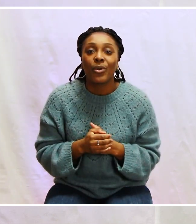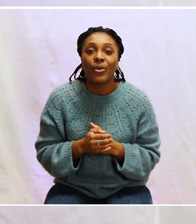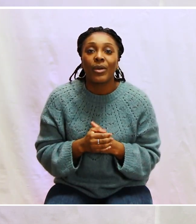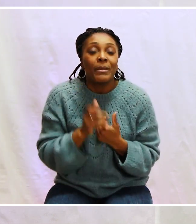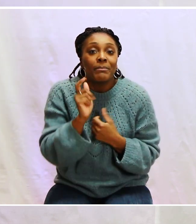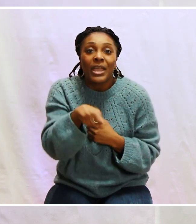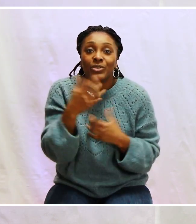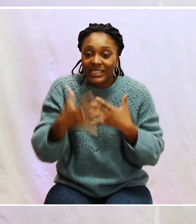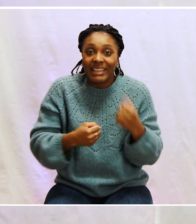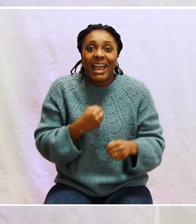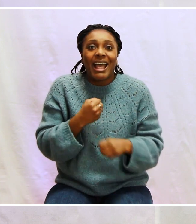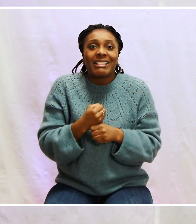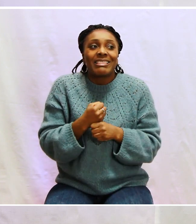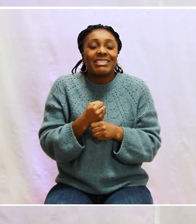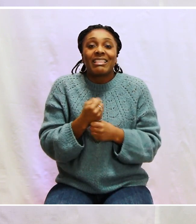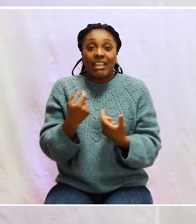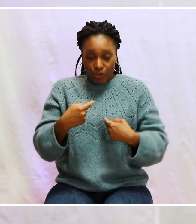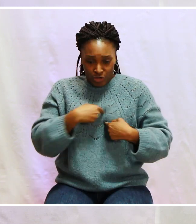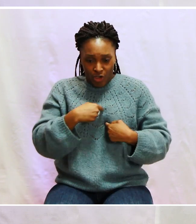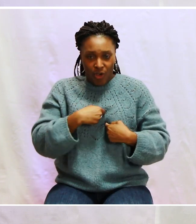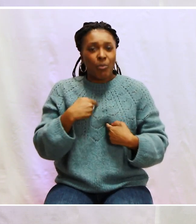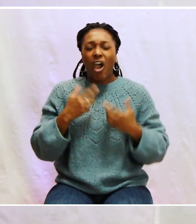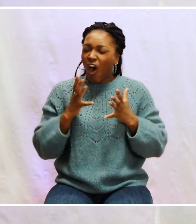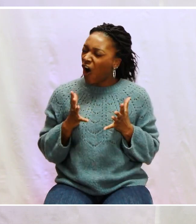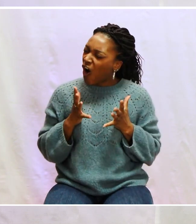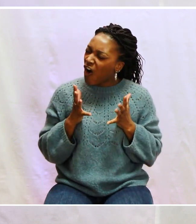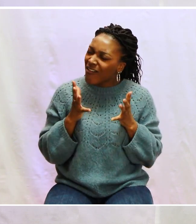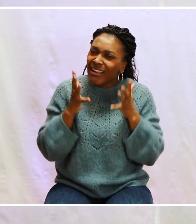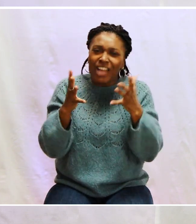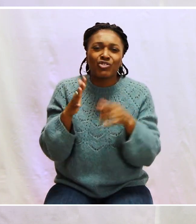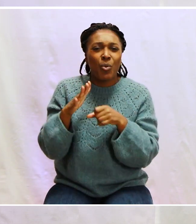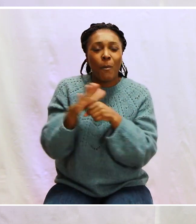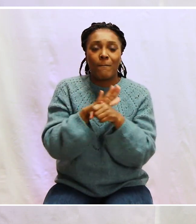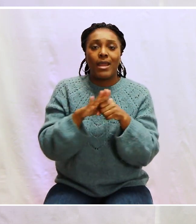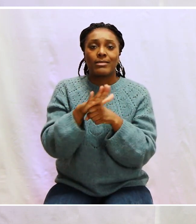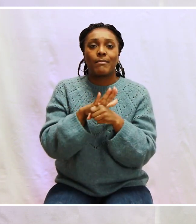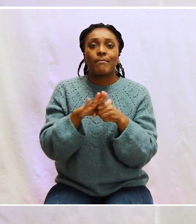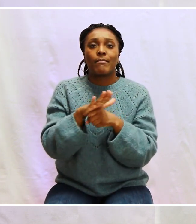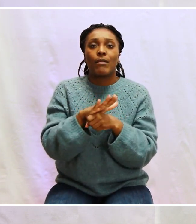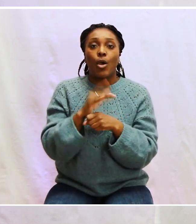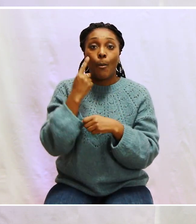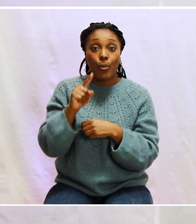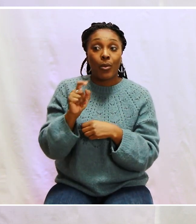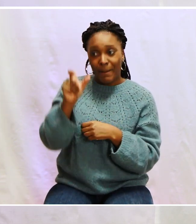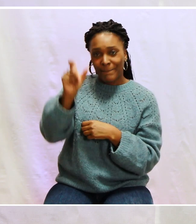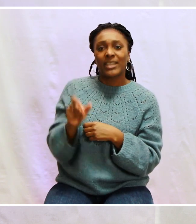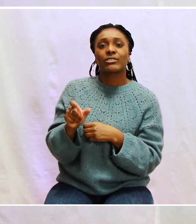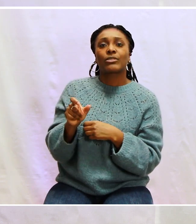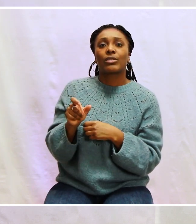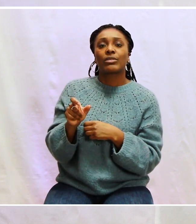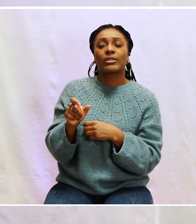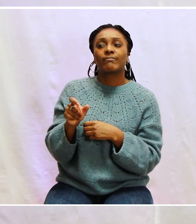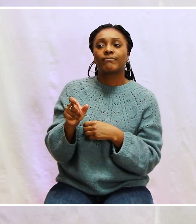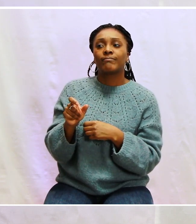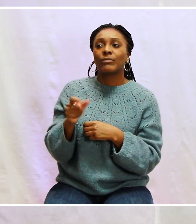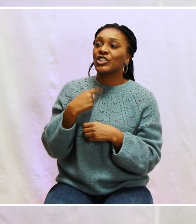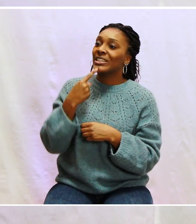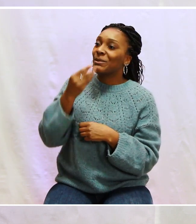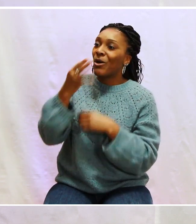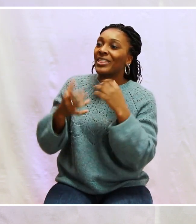année, eh bien, je suis avec ce cœur où je m'engage totalement et complètement pour la personne qui est en face de moi, à qui je